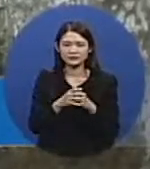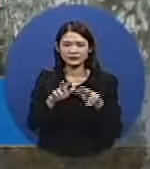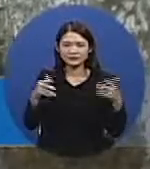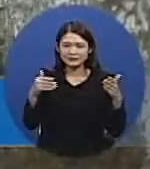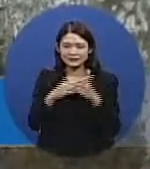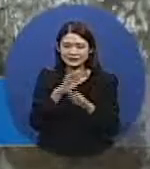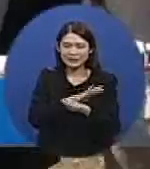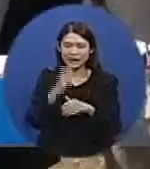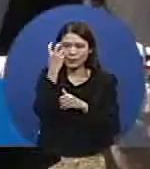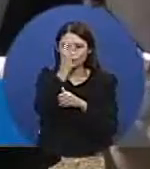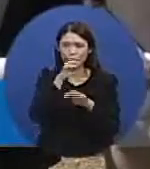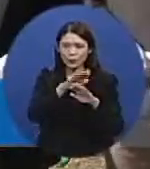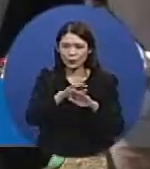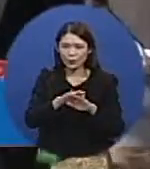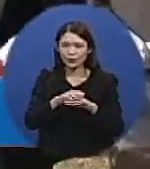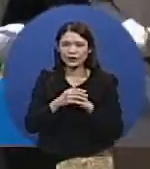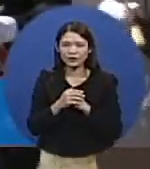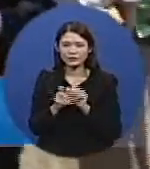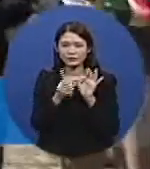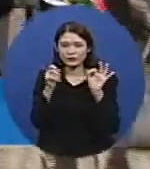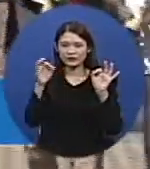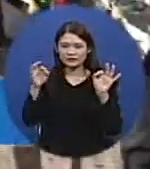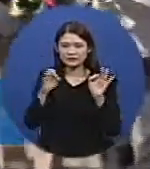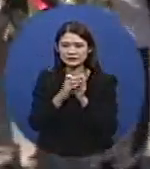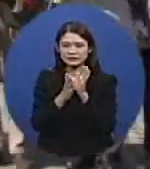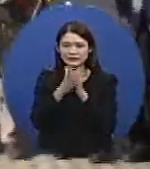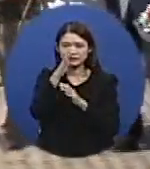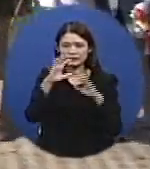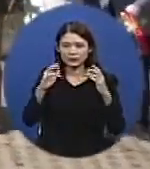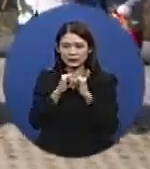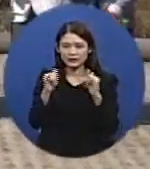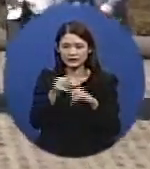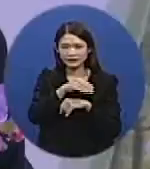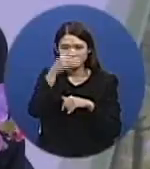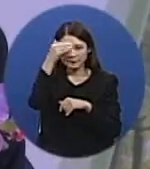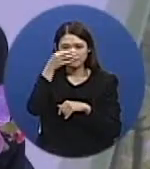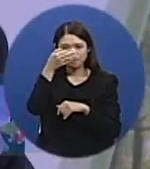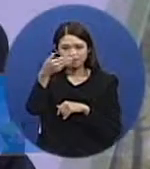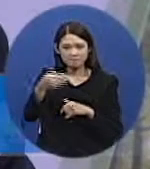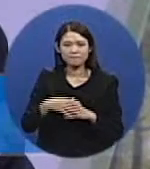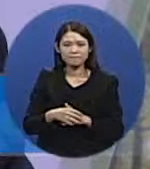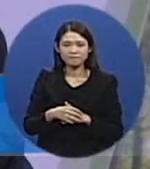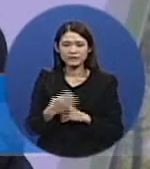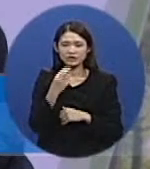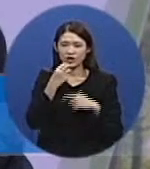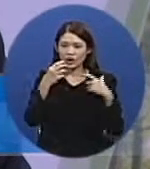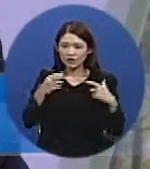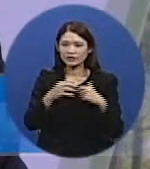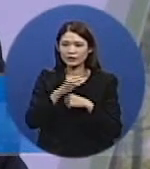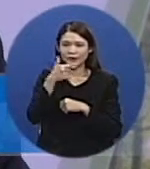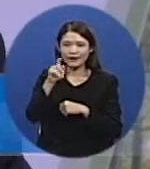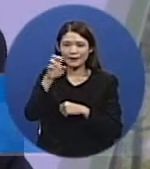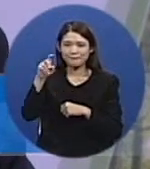잘 보존되어 온 숲이 지난 10일 도민들에게 전면 개방됐습니다. 우리 경기도에